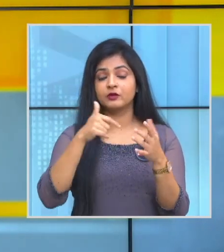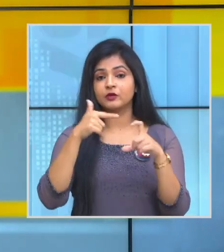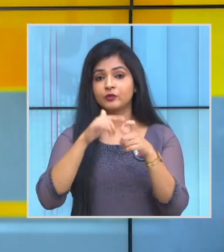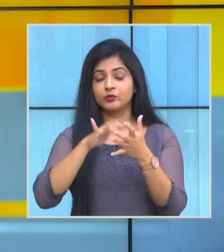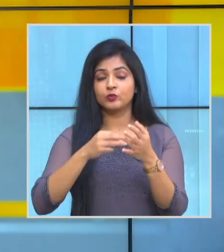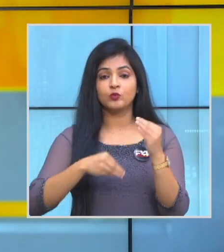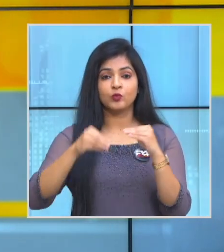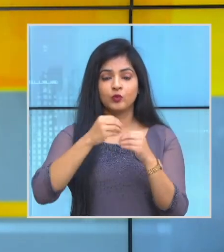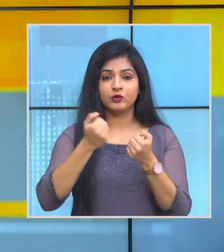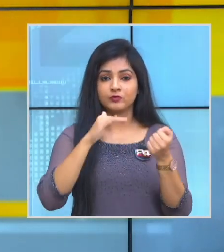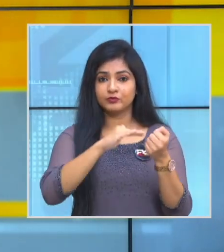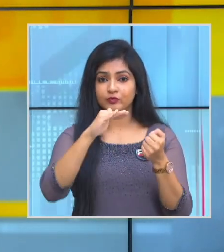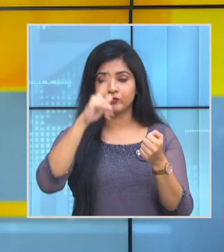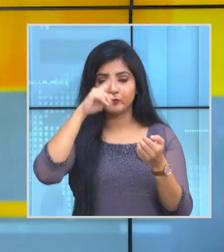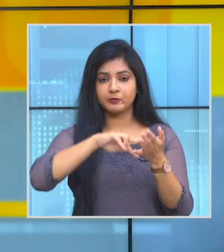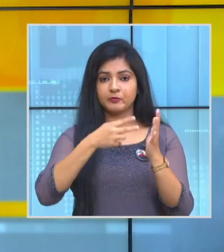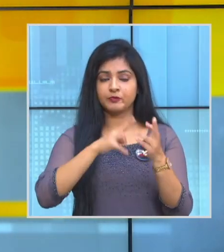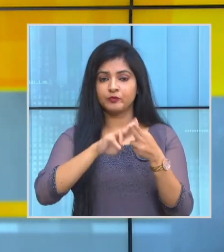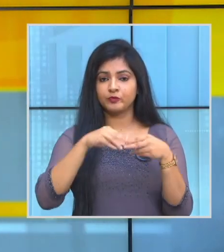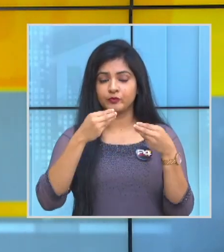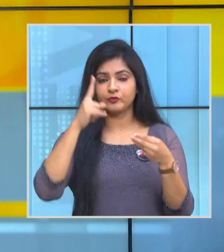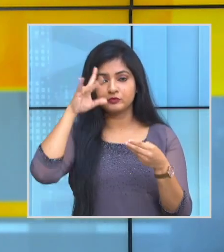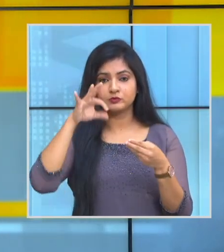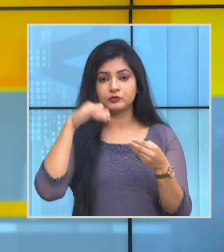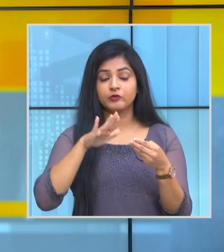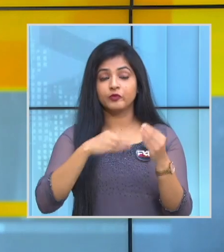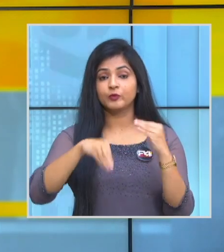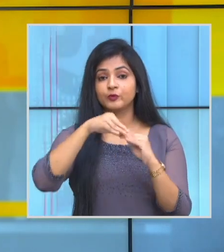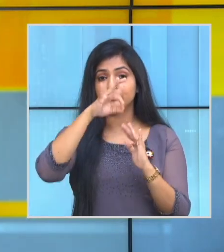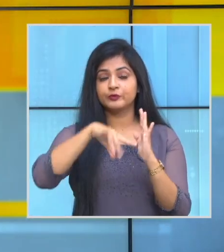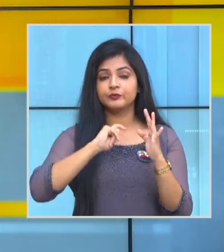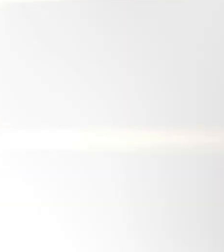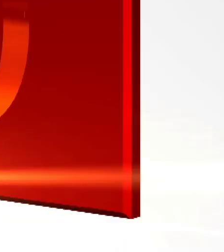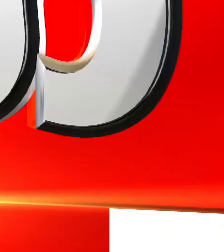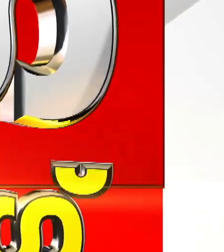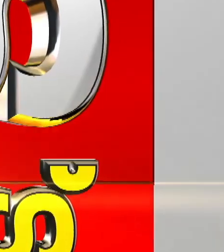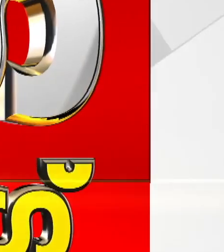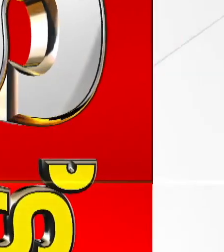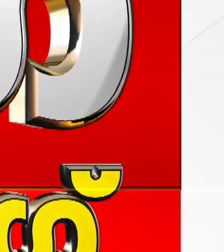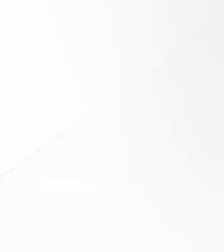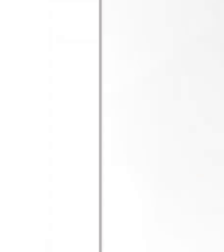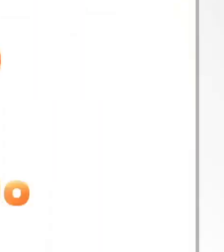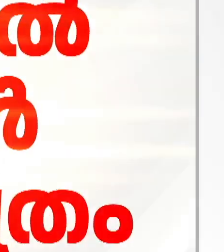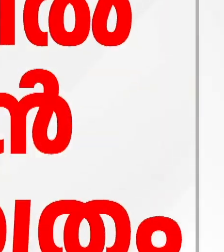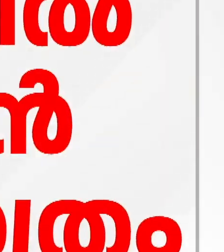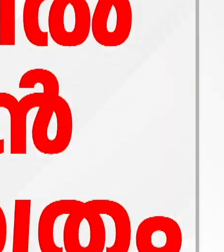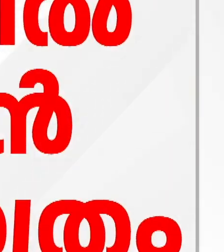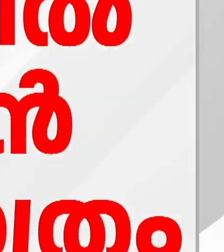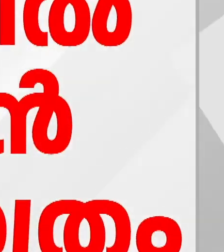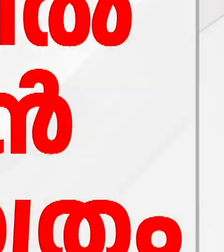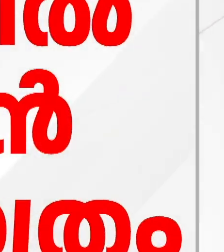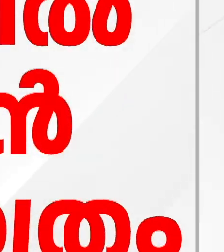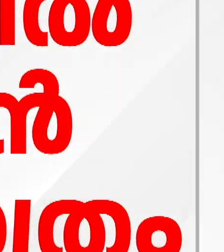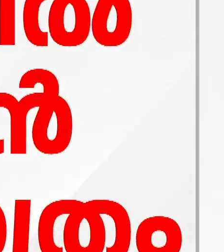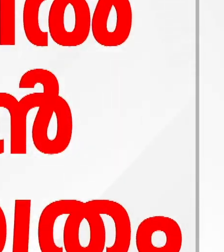കൂടുതൽ പാർക്കിംഗ് സൗകര്യമൊരുക്കാനും തീരുമാനമായിട്ടുണ്ട്. ഷഫീദ് റാവുത്തർ വിവരങ്ങളുമായി ചേരുകയാണ്. ഷഫീദ്, ഈ ഇത്തവണ ഓൺലൈൻ ബുക്കിംഗ് മാത്രം എന്നുള്ള തീരുമാനത്തിലേക്ക്